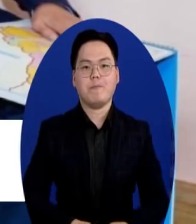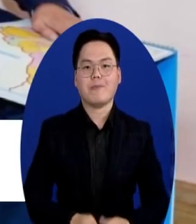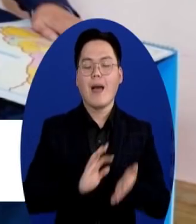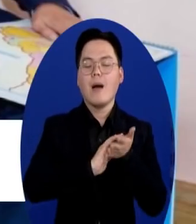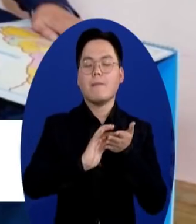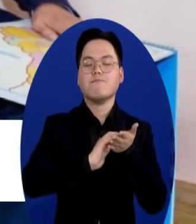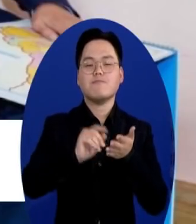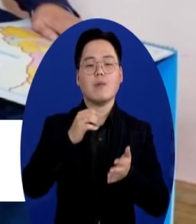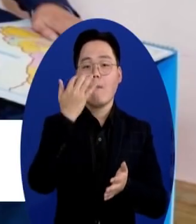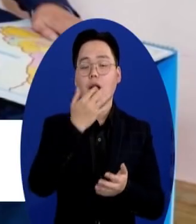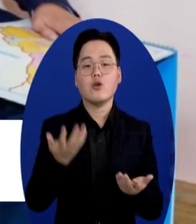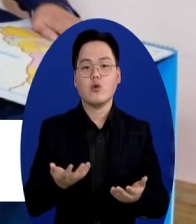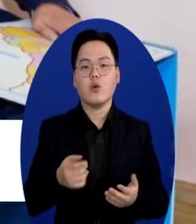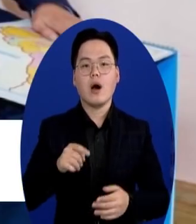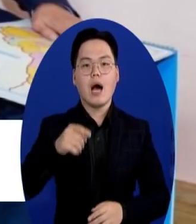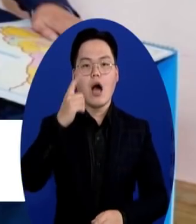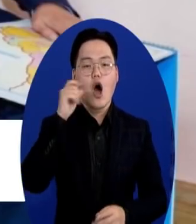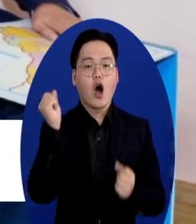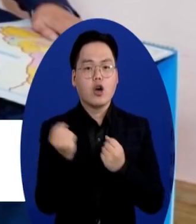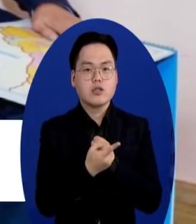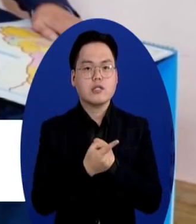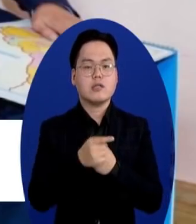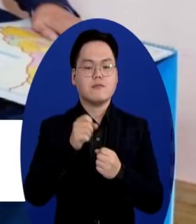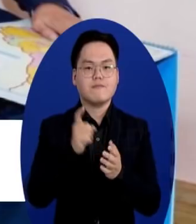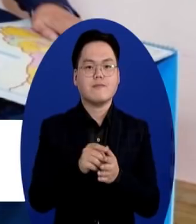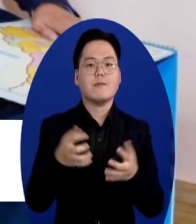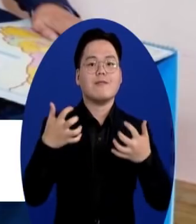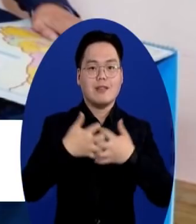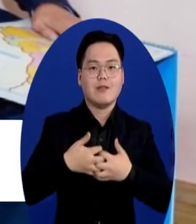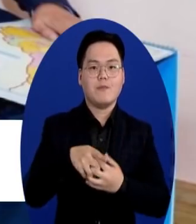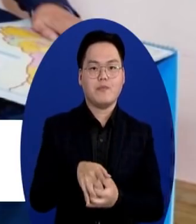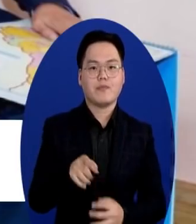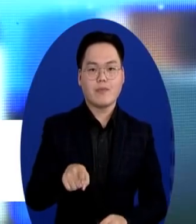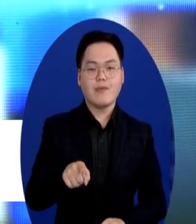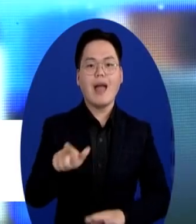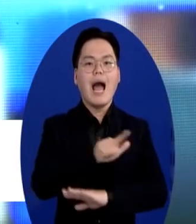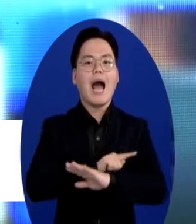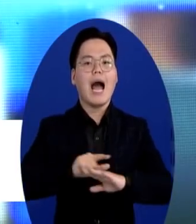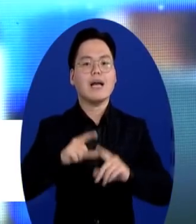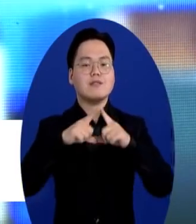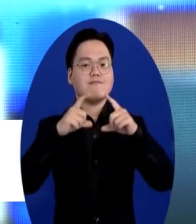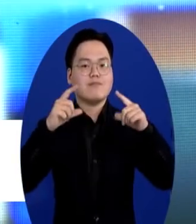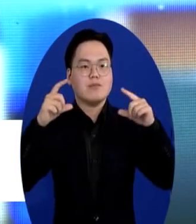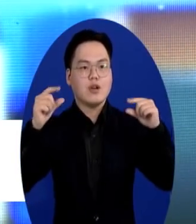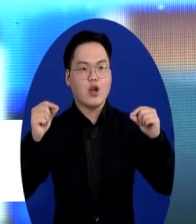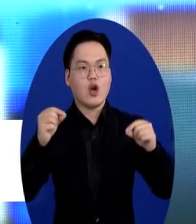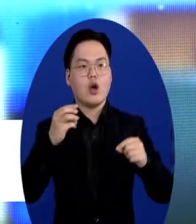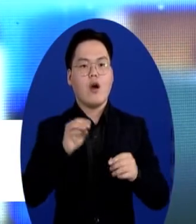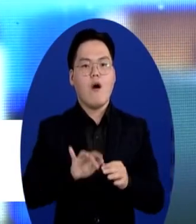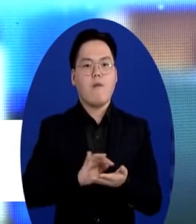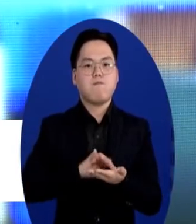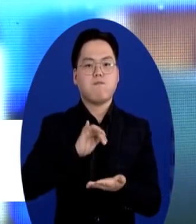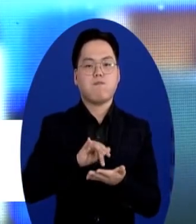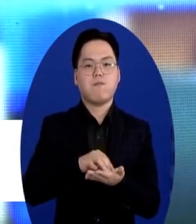газрын зургийг харааны бэрхшээлтэй иргэдийн онцлог хэрэгцээнд нийцүүлсэн байна. Харааг иргэдэд зориулсан газрын зургийн шугаман элементийг товойлгон төрслөх